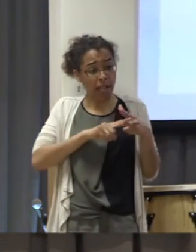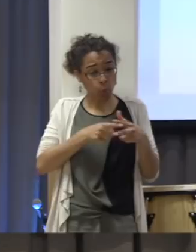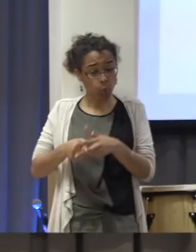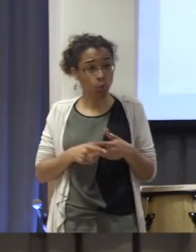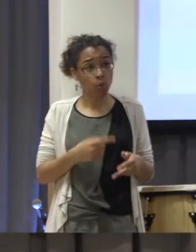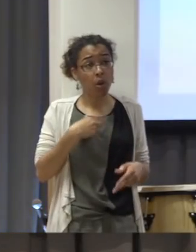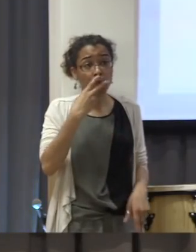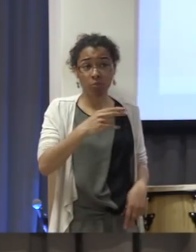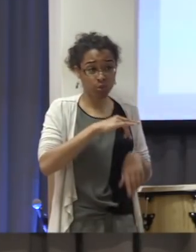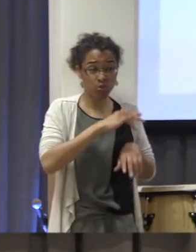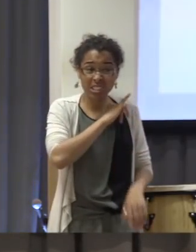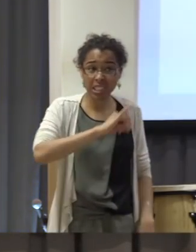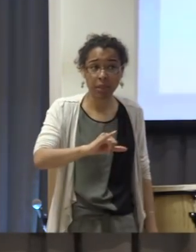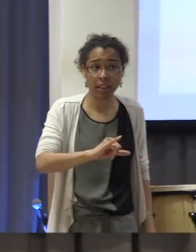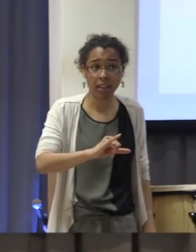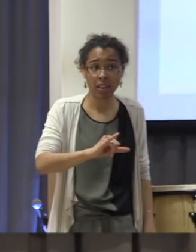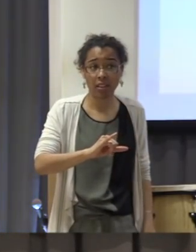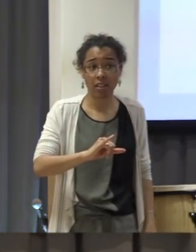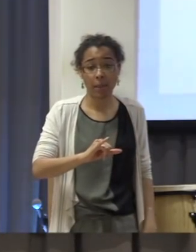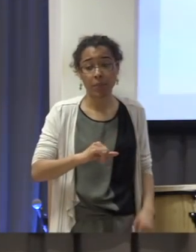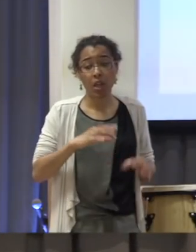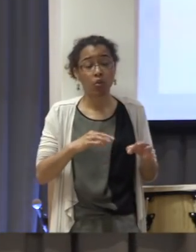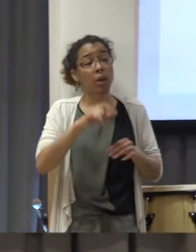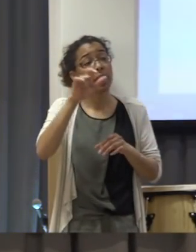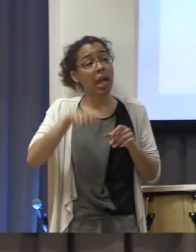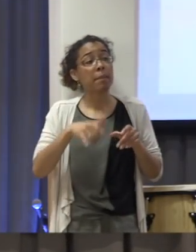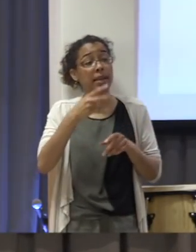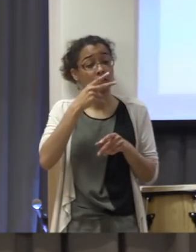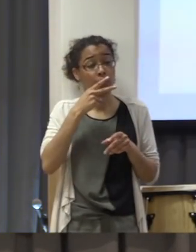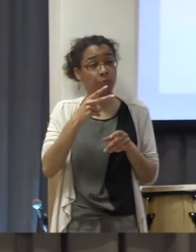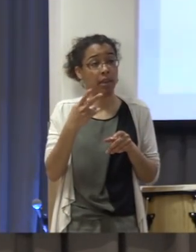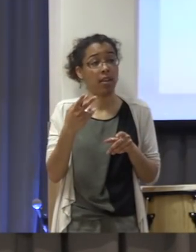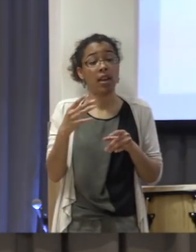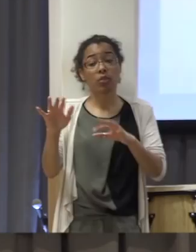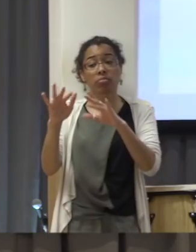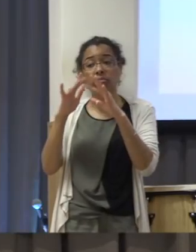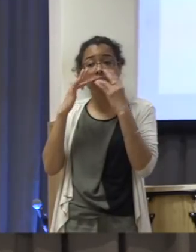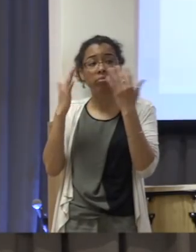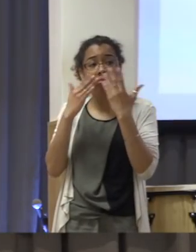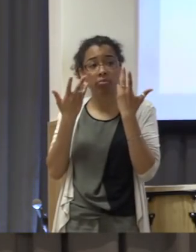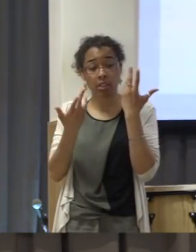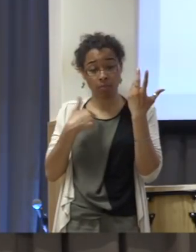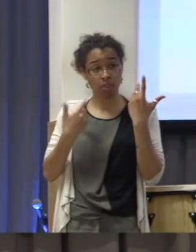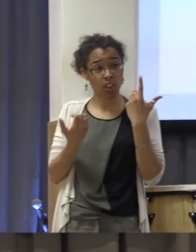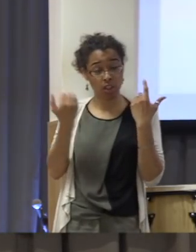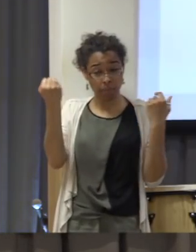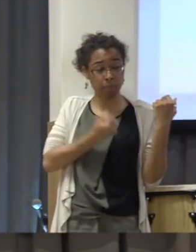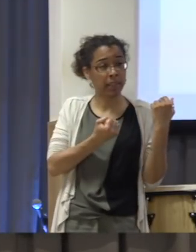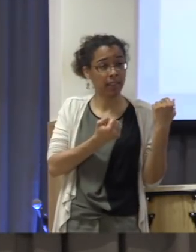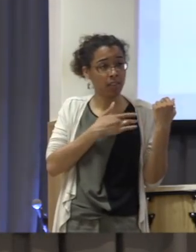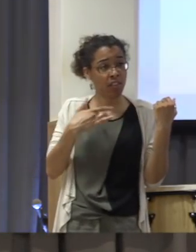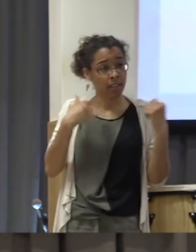jamais fumé. C'est-à-dire qu'au fait d'être avec des fumeurs, et moi-même, je reçois encore plus. Donc ça a affecté mes